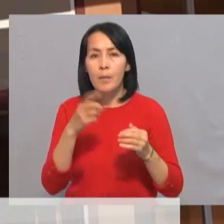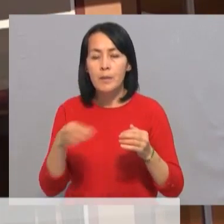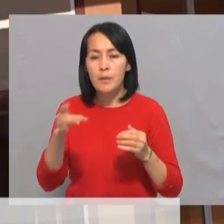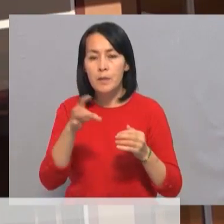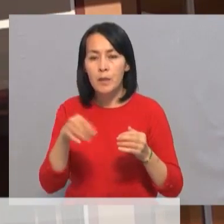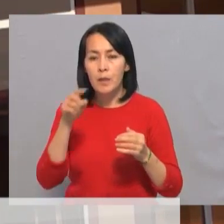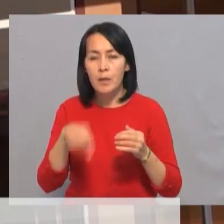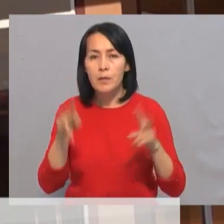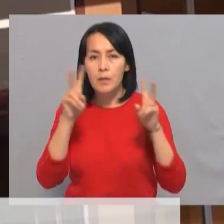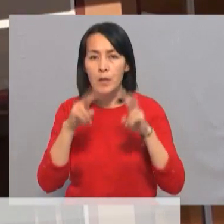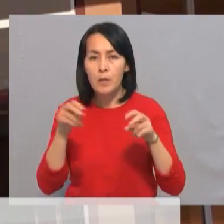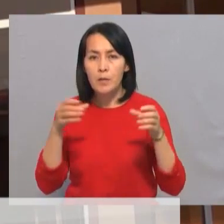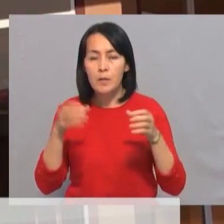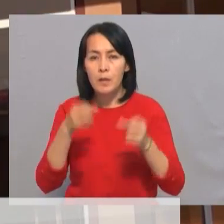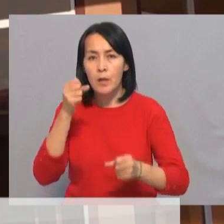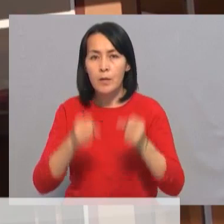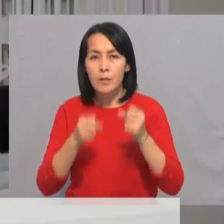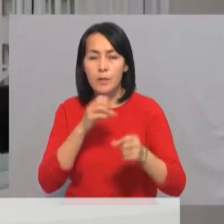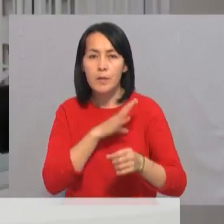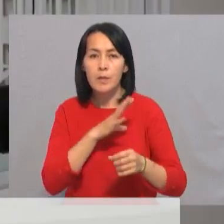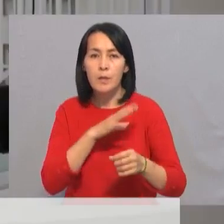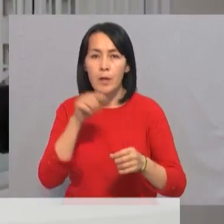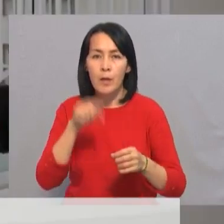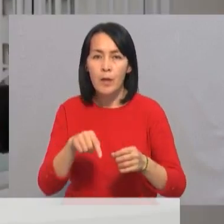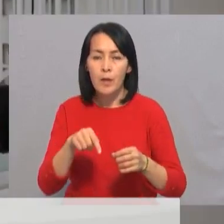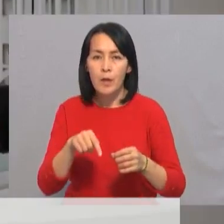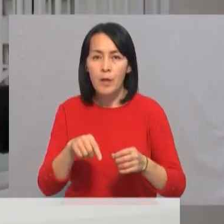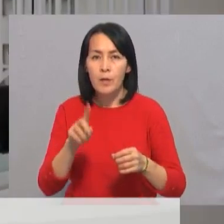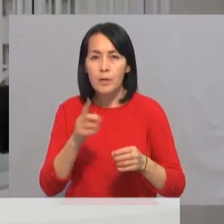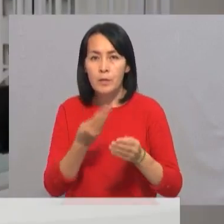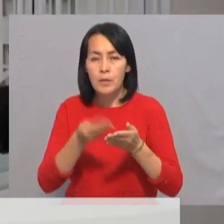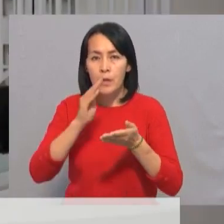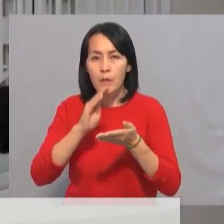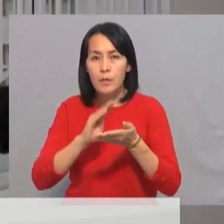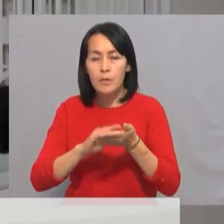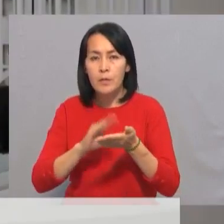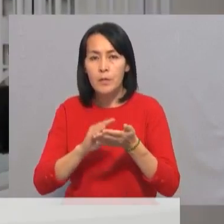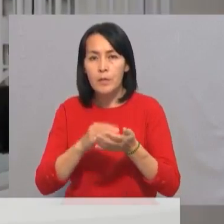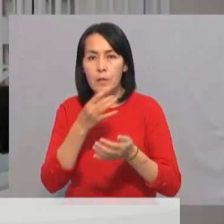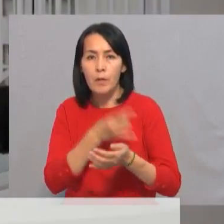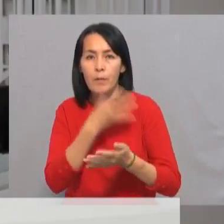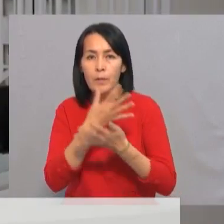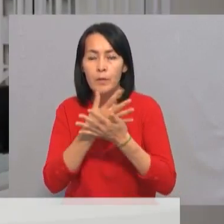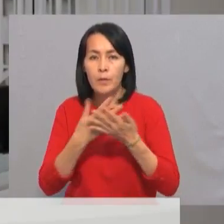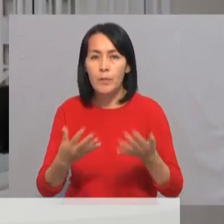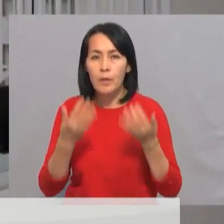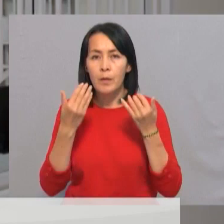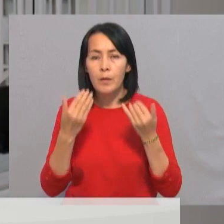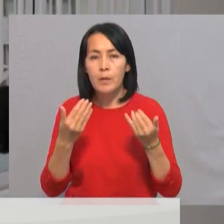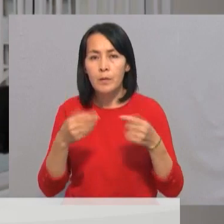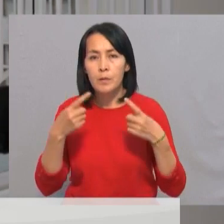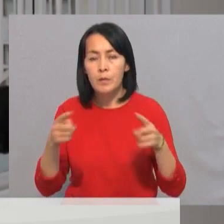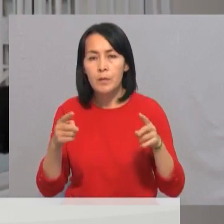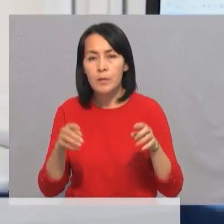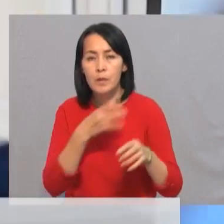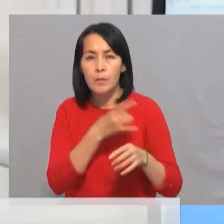района. При проверке в салоне автотранспорта оперативники обнаружили завернутый скотчем полиэтиленовый пакет с порошкообразным